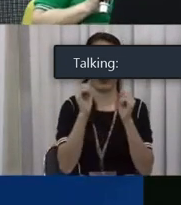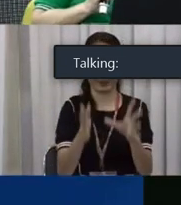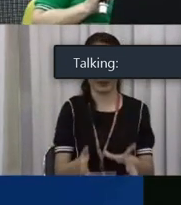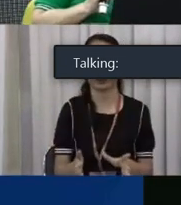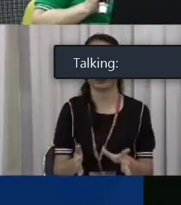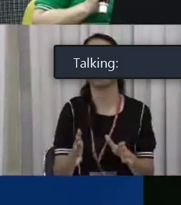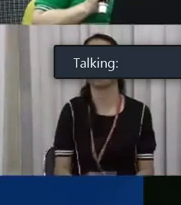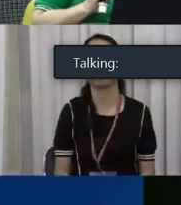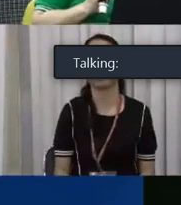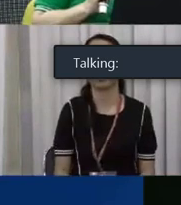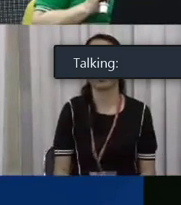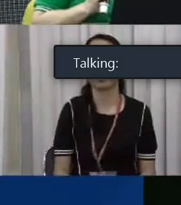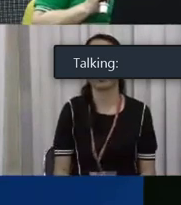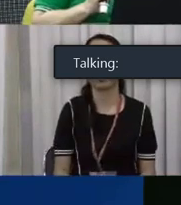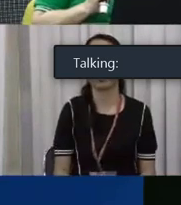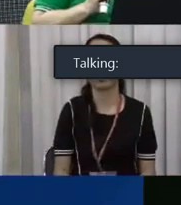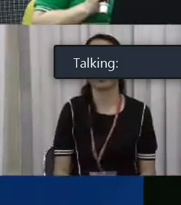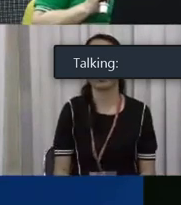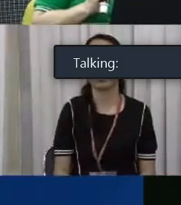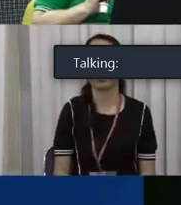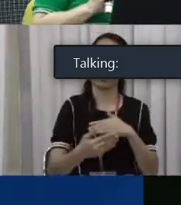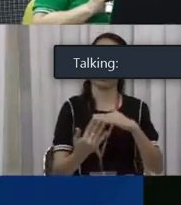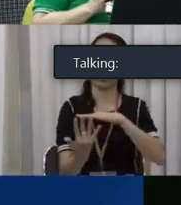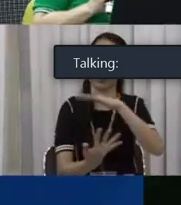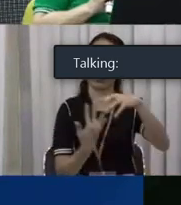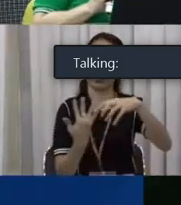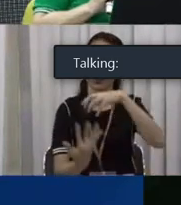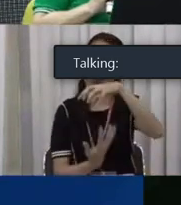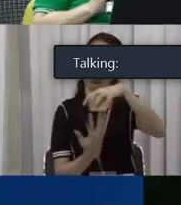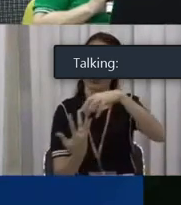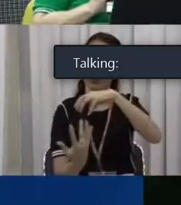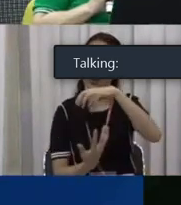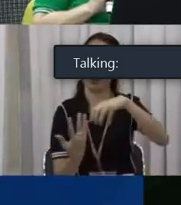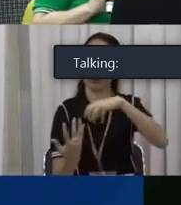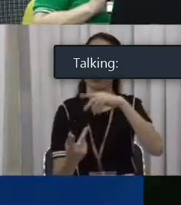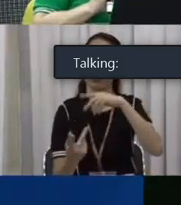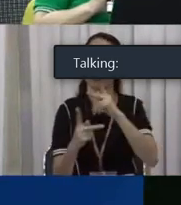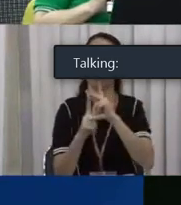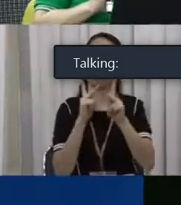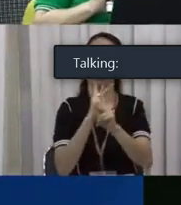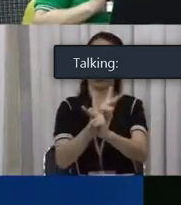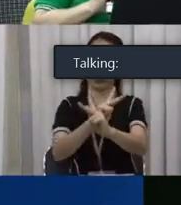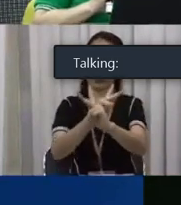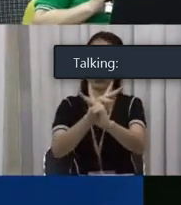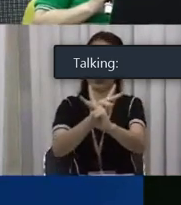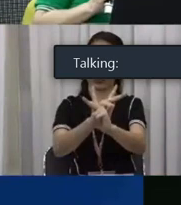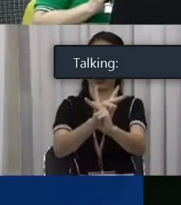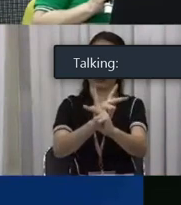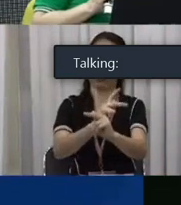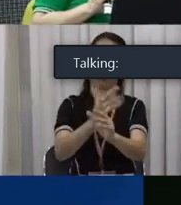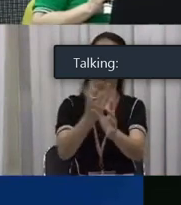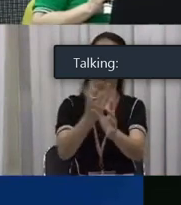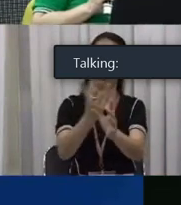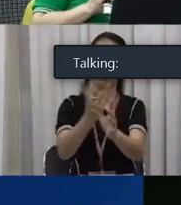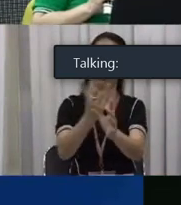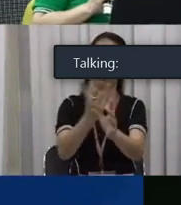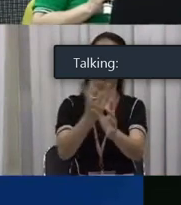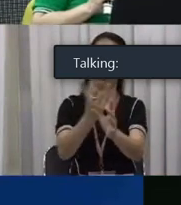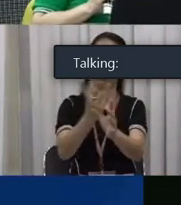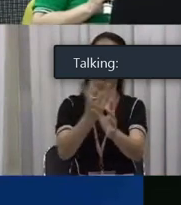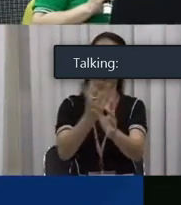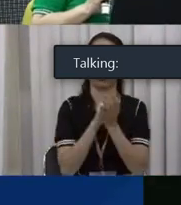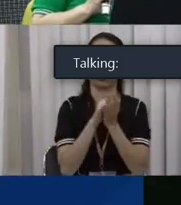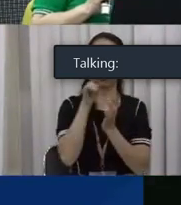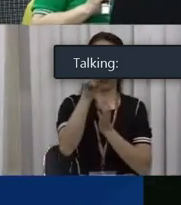Next, social protection benefits. Unsa man di ang mga benefits nga angay natong ma-enjoy sa usa ka